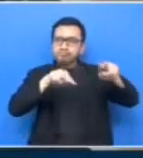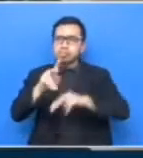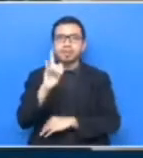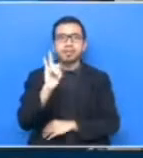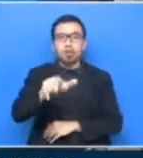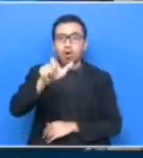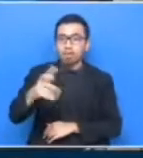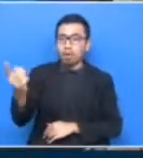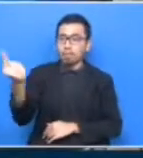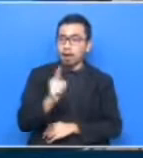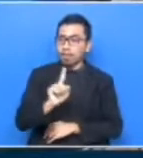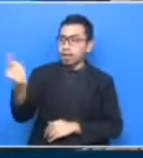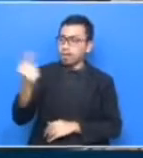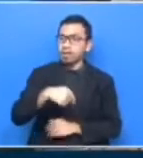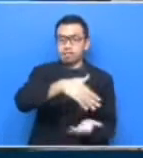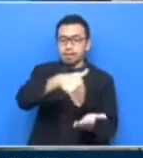pengunjung rumah sakit